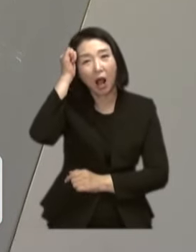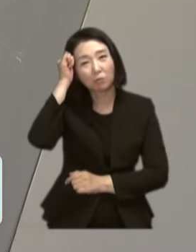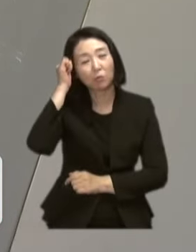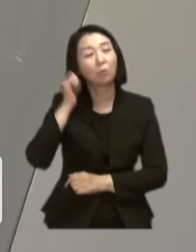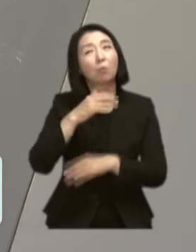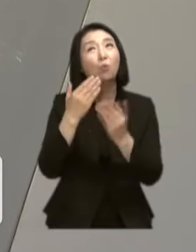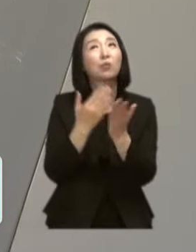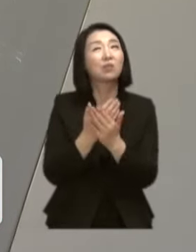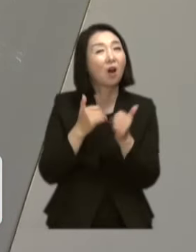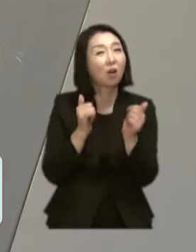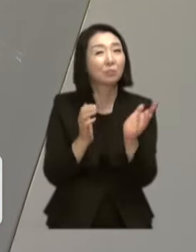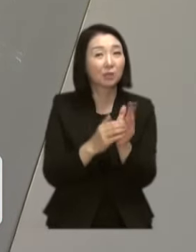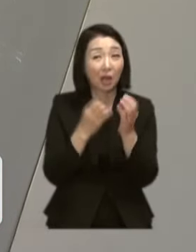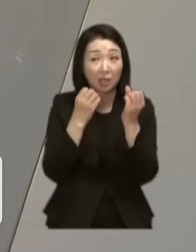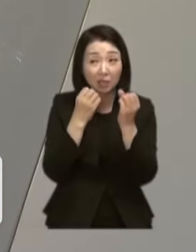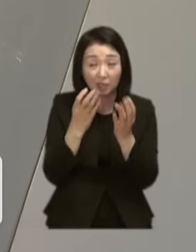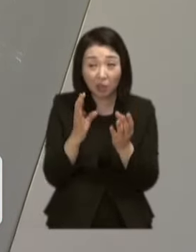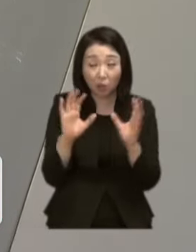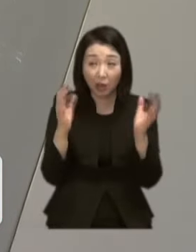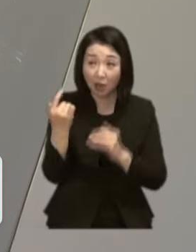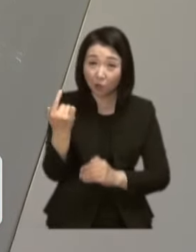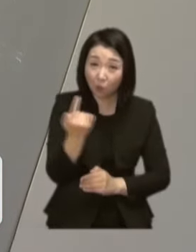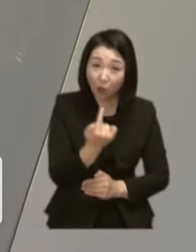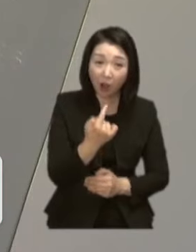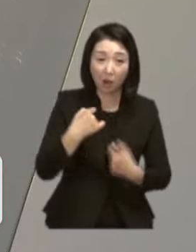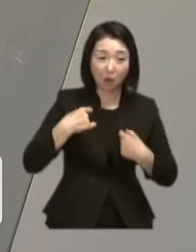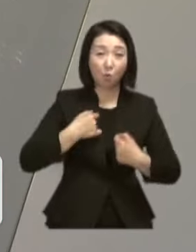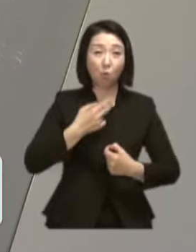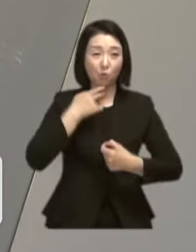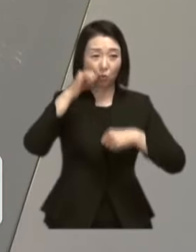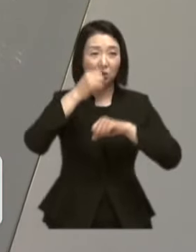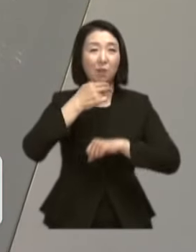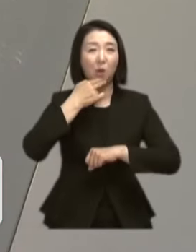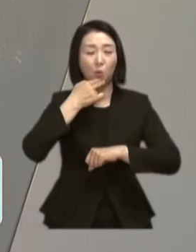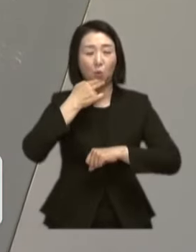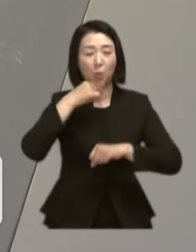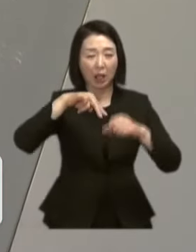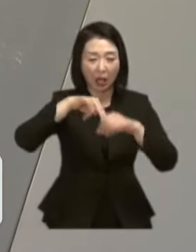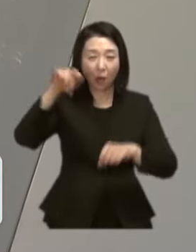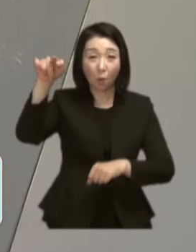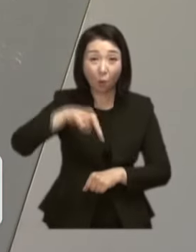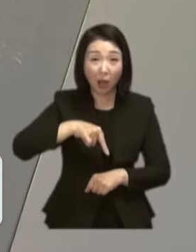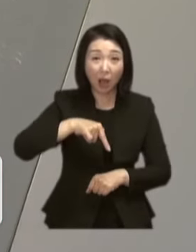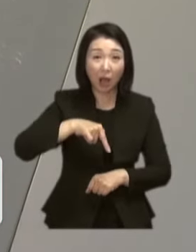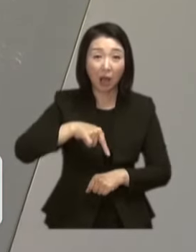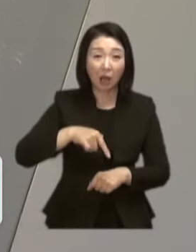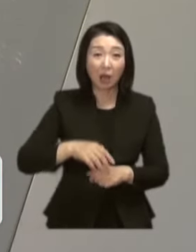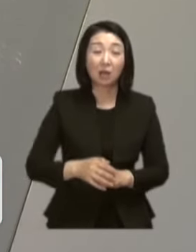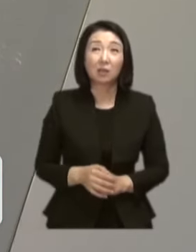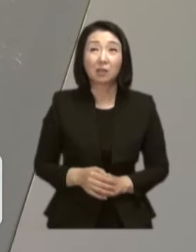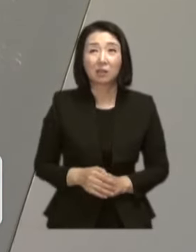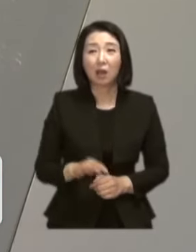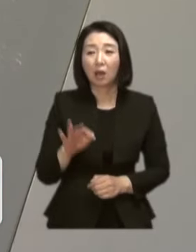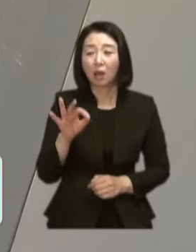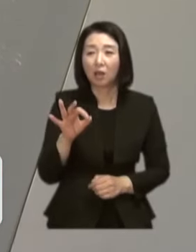이제 오잖아요. 그러면 네. 이제 옷도 없고 신발도 없는 애들 벗고 온 애들 많거든요. 그리고 엄마가 이제 차비가 없어서 달라고 하는